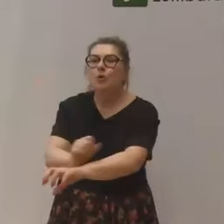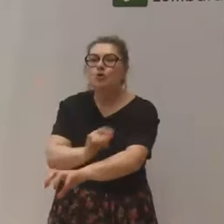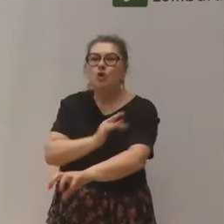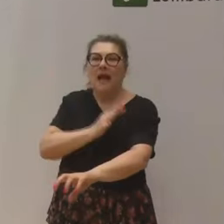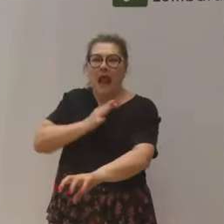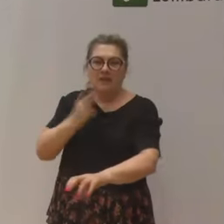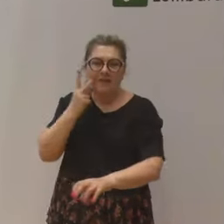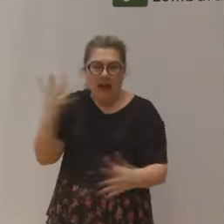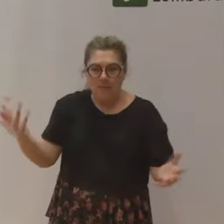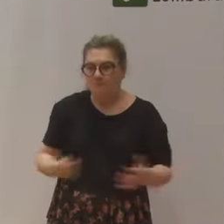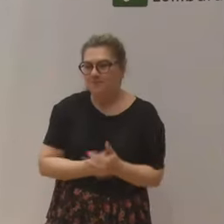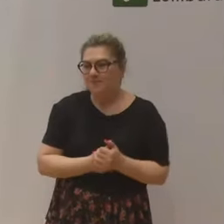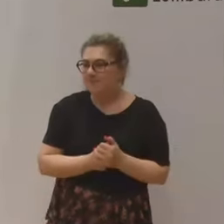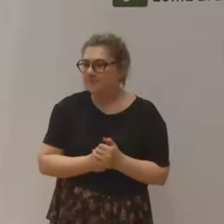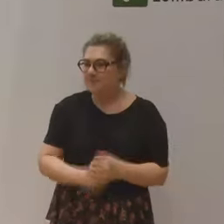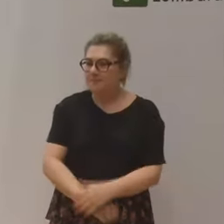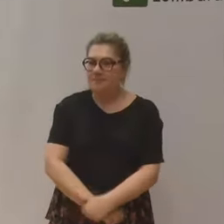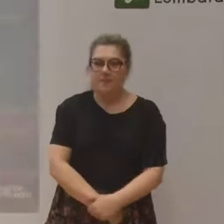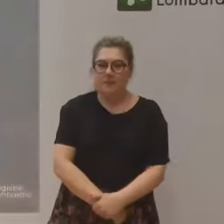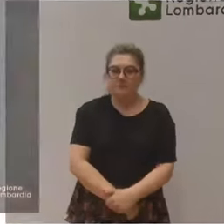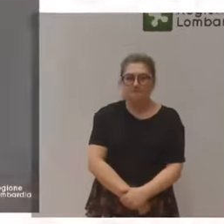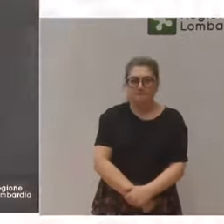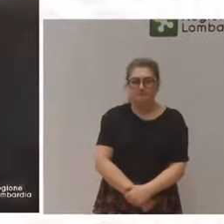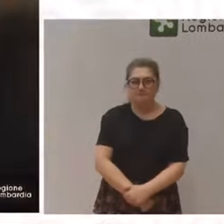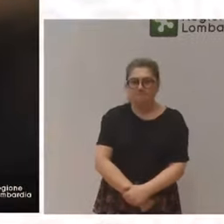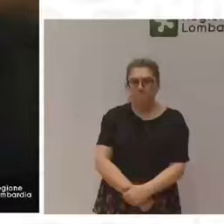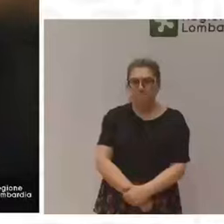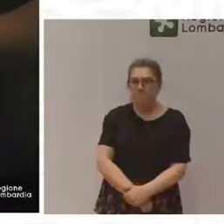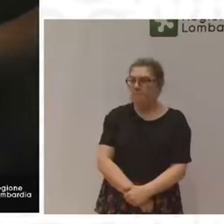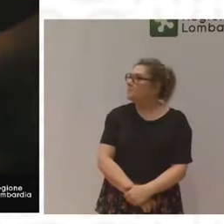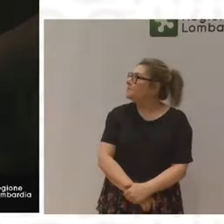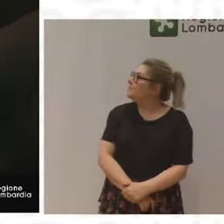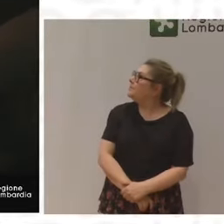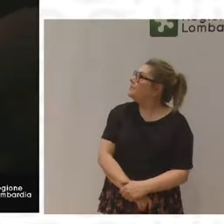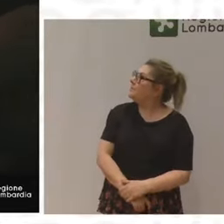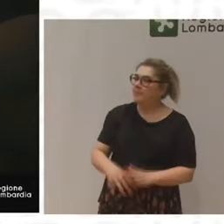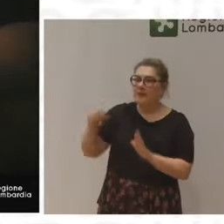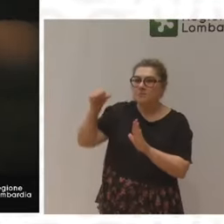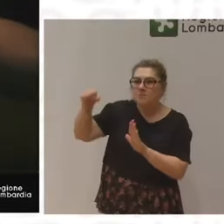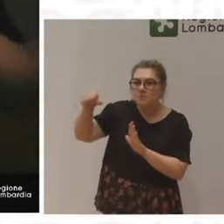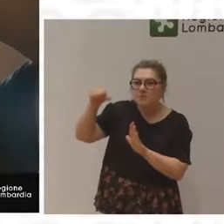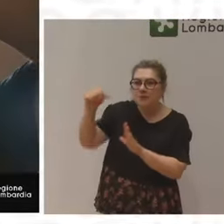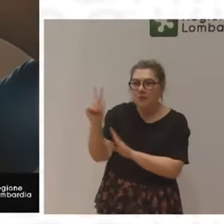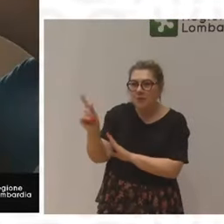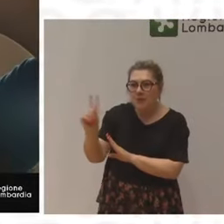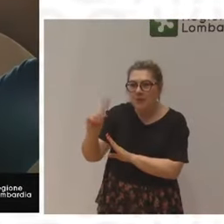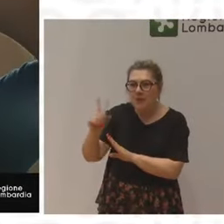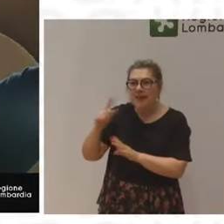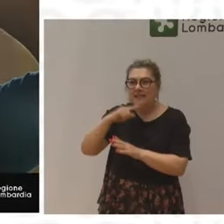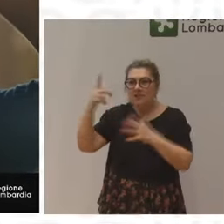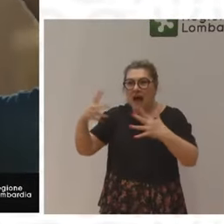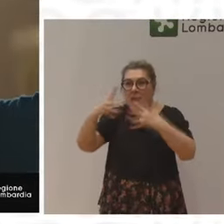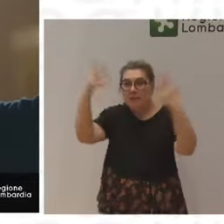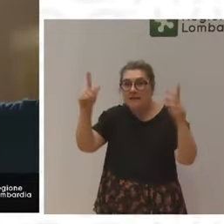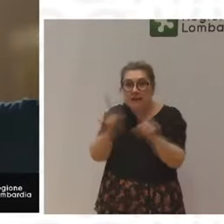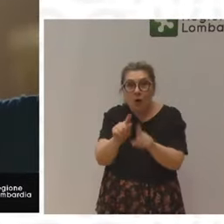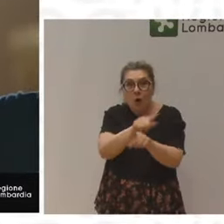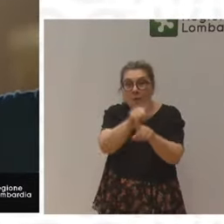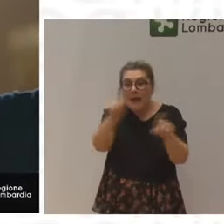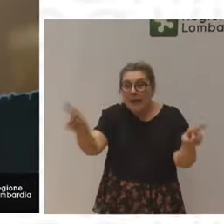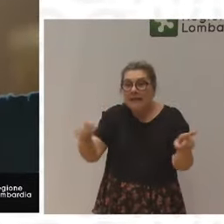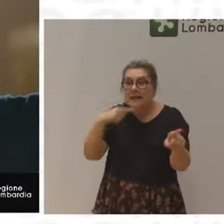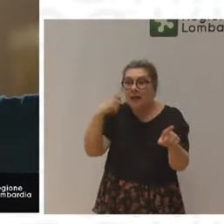proprio la pena di godercelo insieme. Ogni mattina, come te, non vedo l'ora